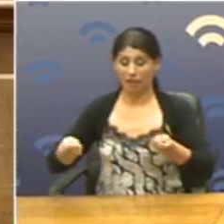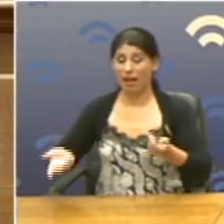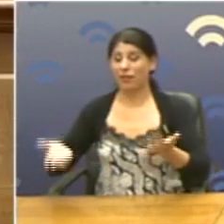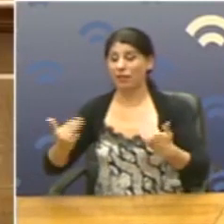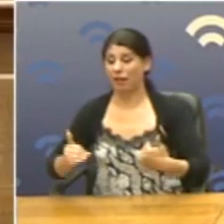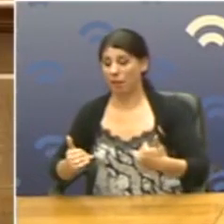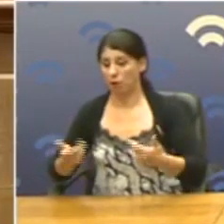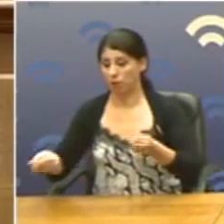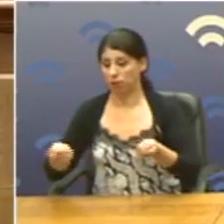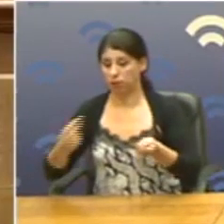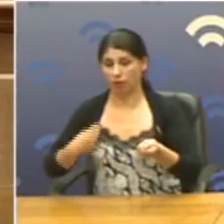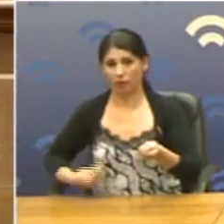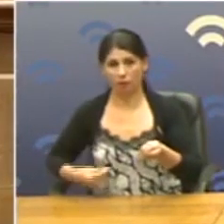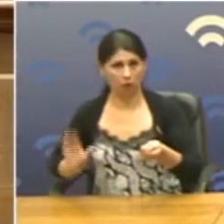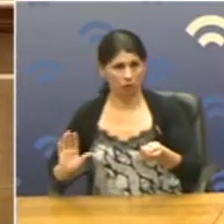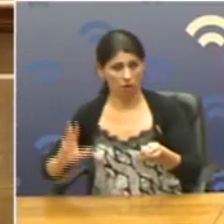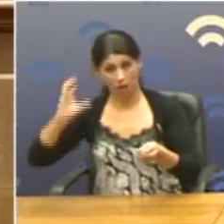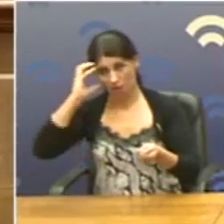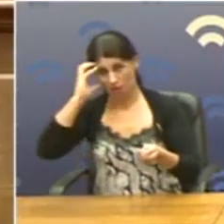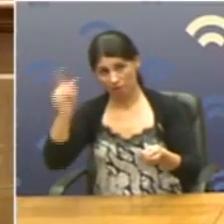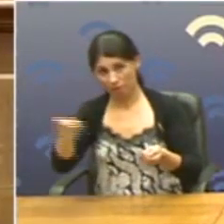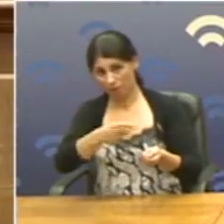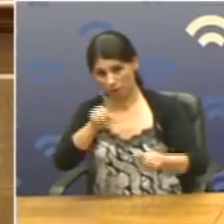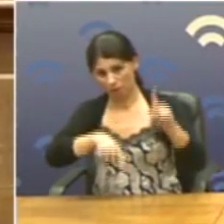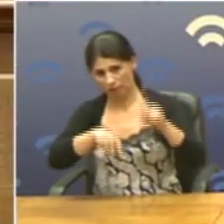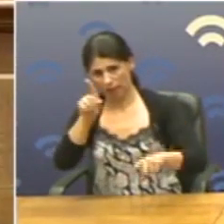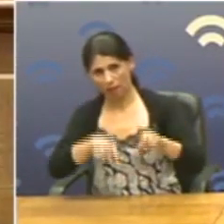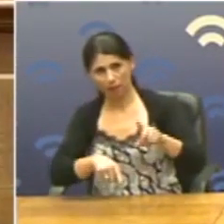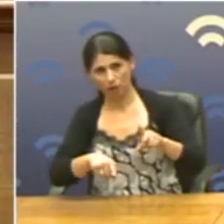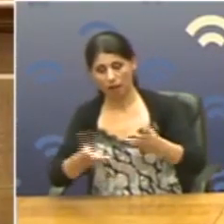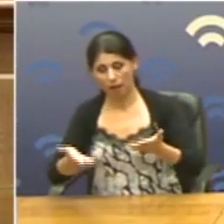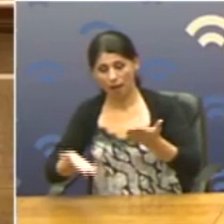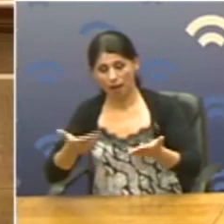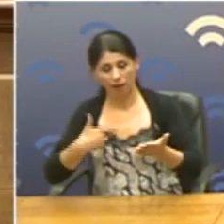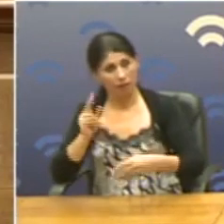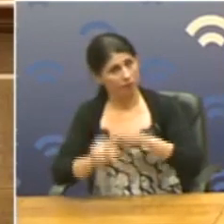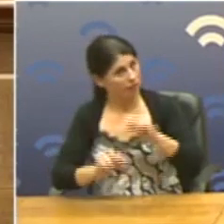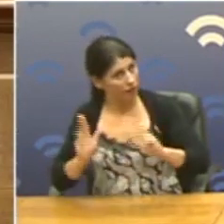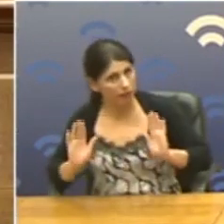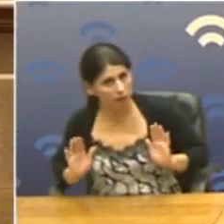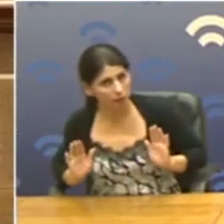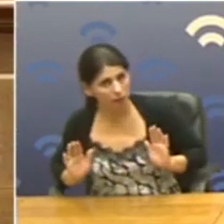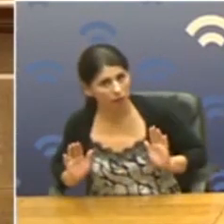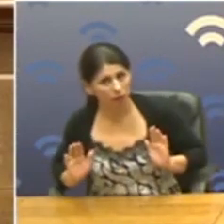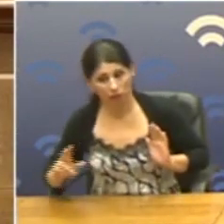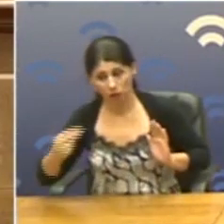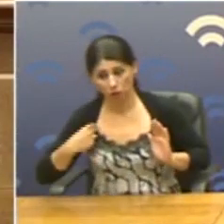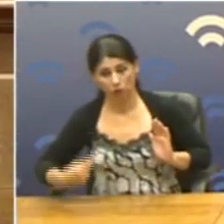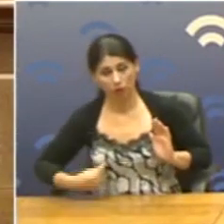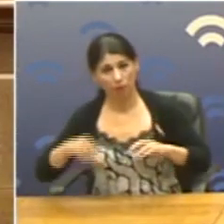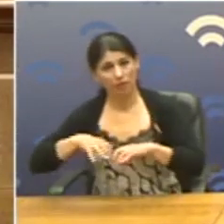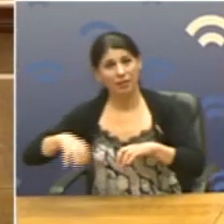Δήμων. Θυμίζουμε σε ορισμένους ότι την αναλογική εμείς την ψηφίσαμε στους Δήμους και